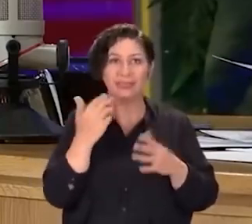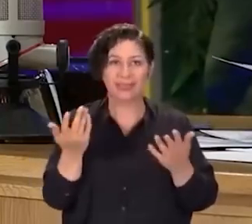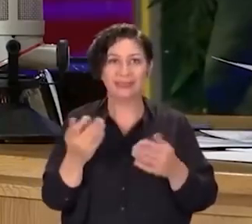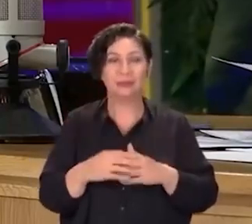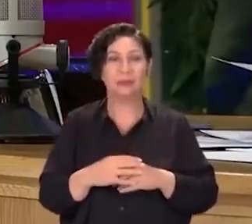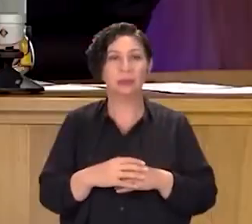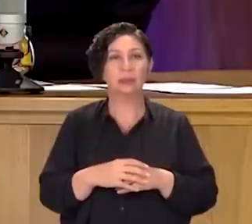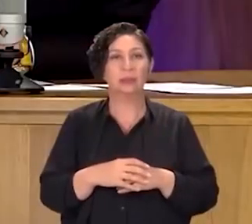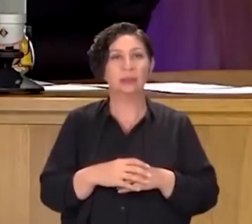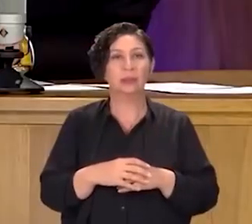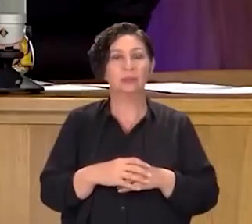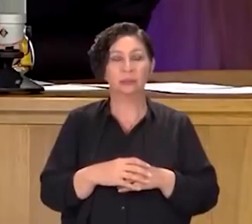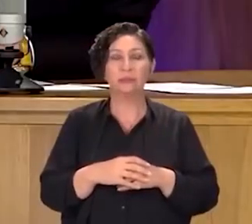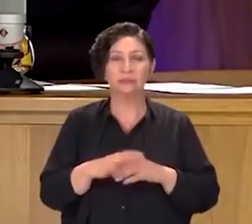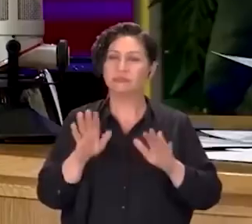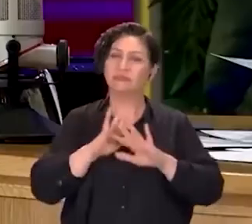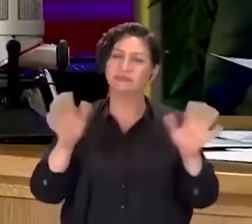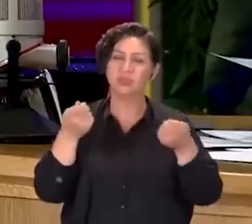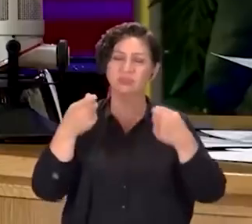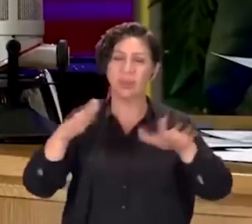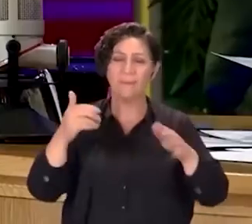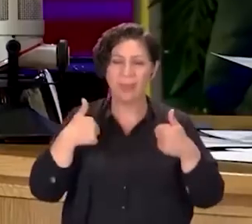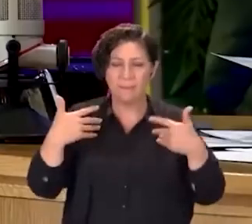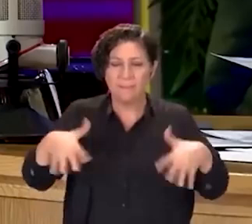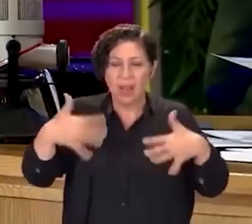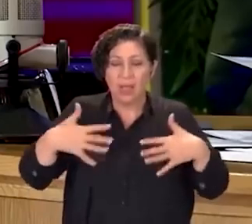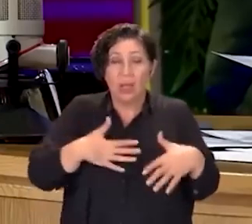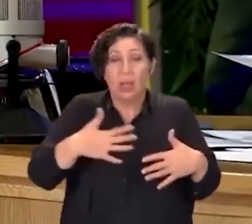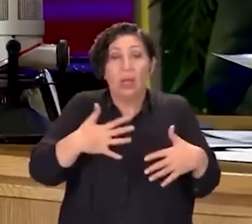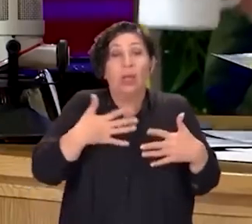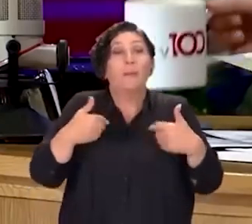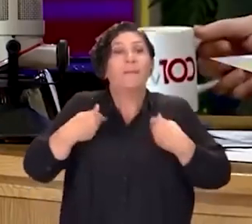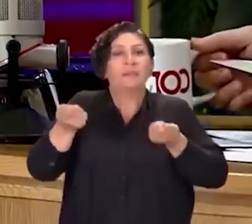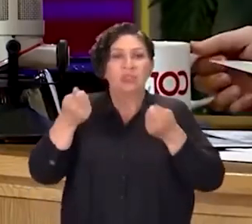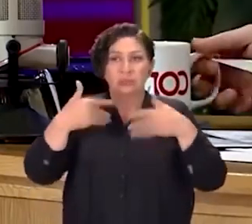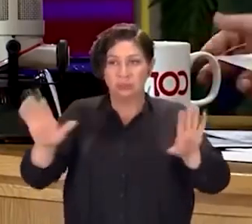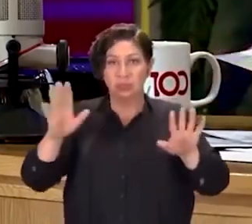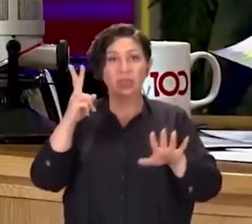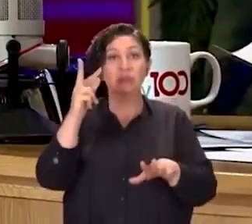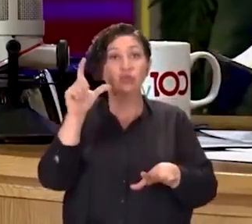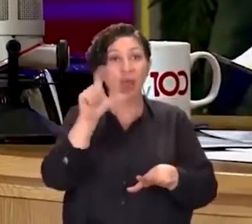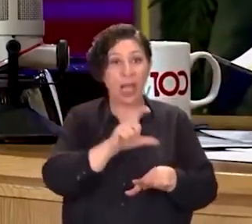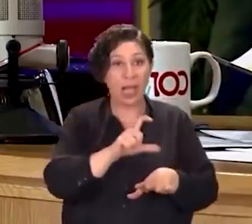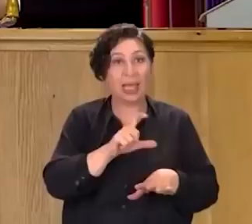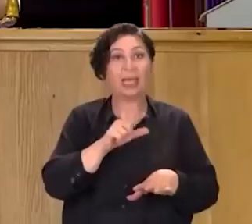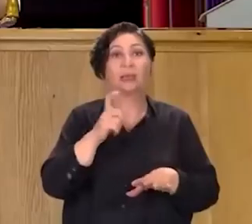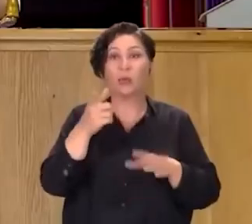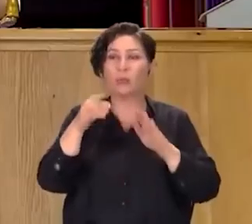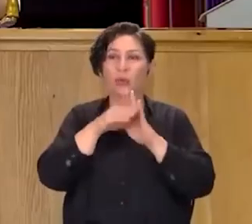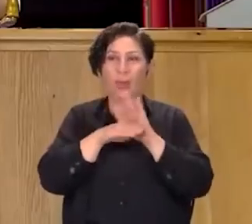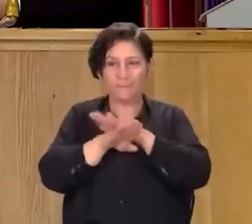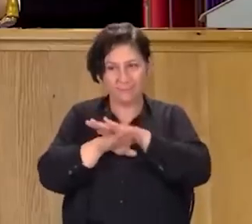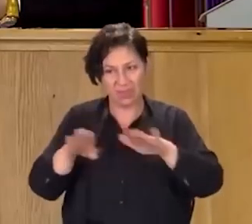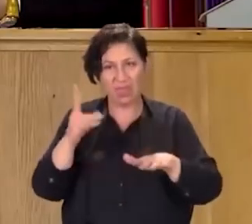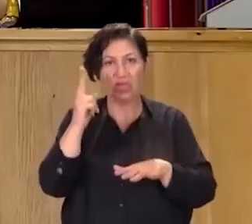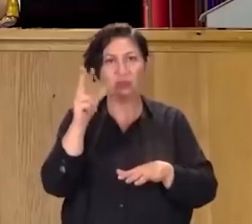tabii. Ve gittim, dedim benim panik atam var dedim. Bıraktım 2,5 ay. Zaten bitti